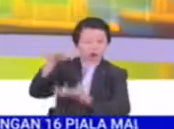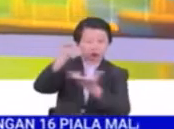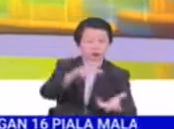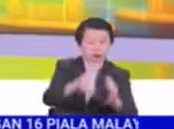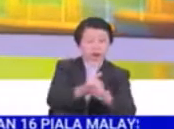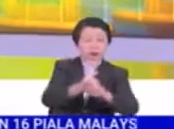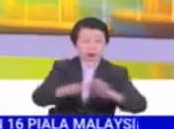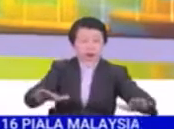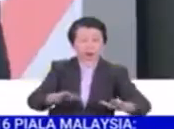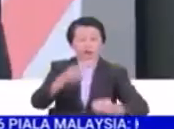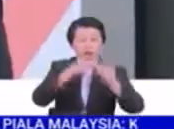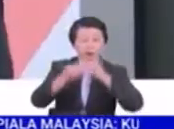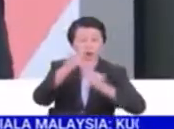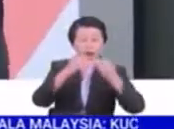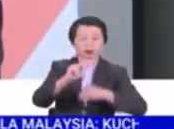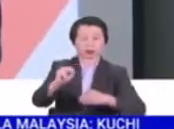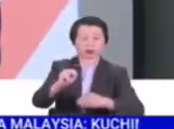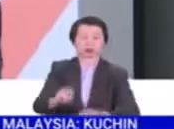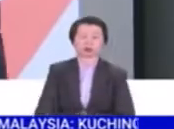makanan.